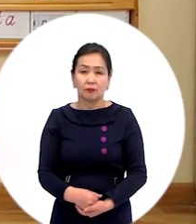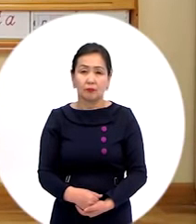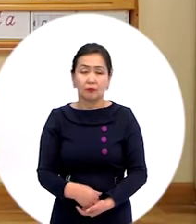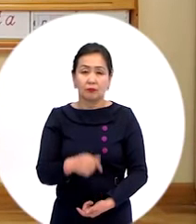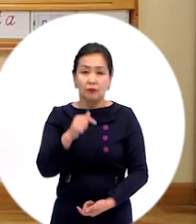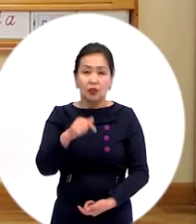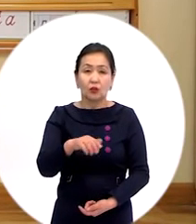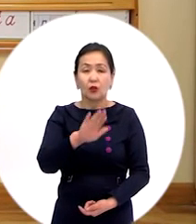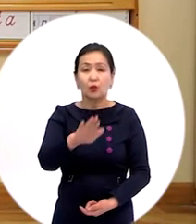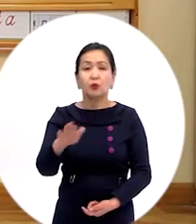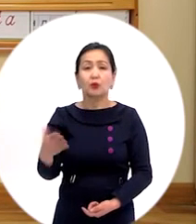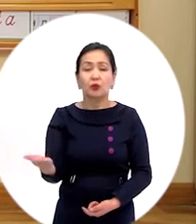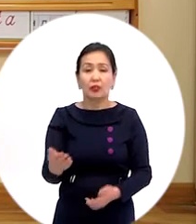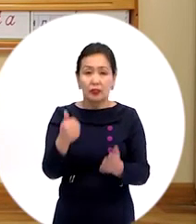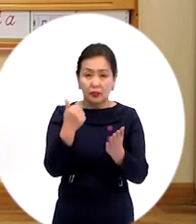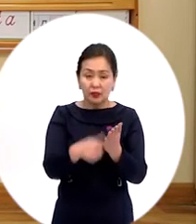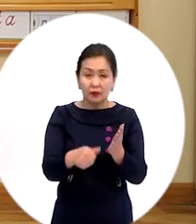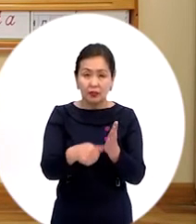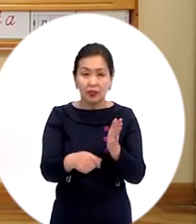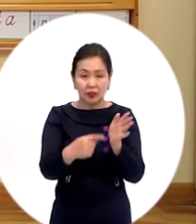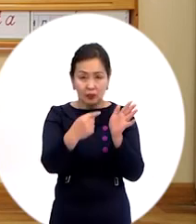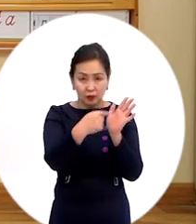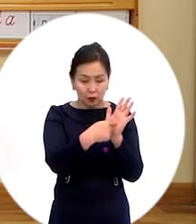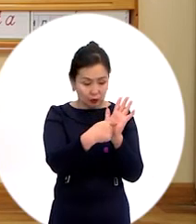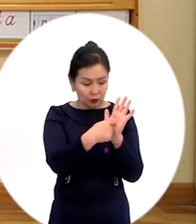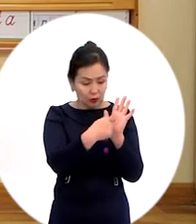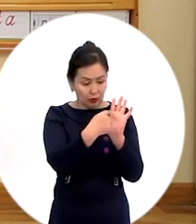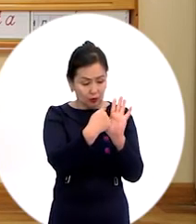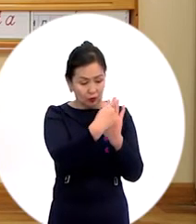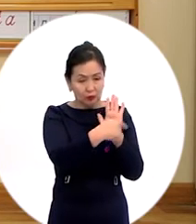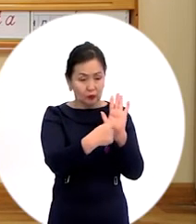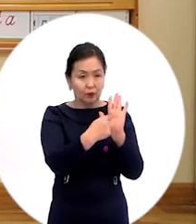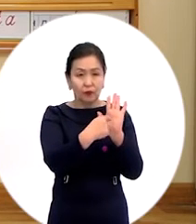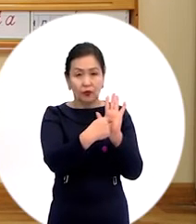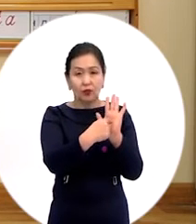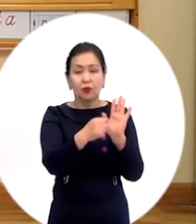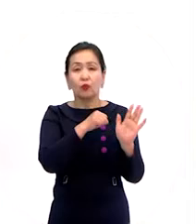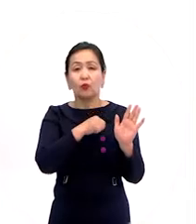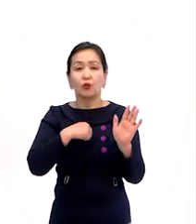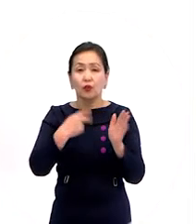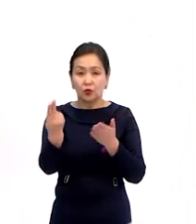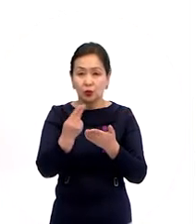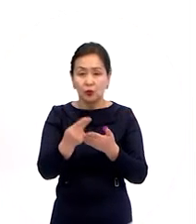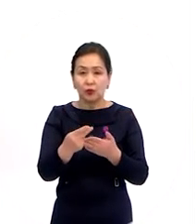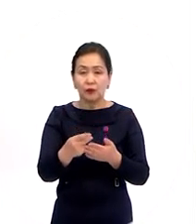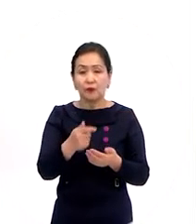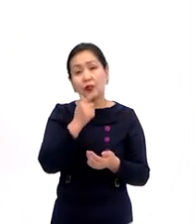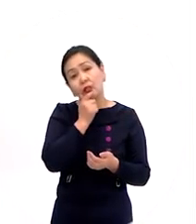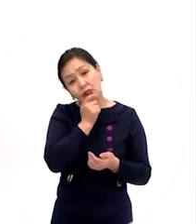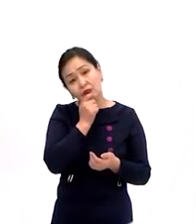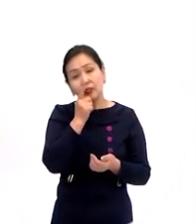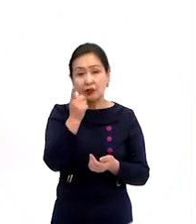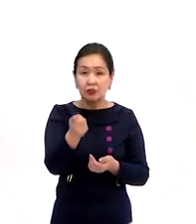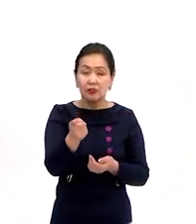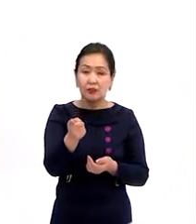За, одоо хүүхдүүдээ дэвтрийнхээ дунд хэсэгт өөрийгөө зураарай. Хэрвээ